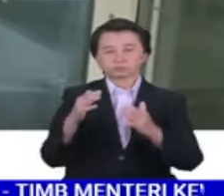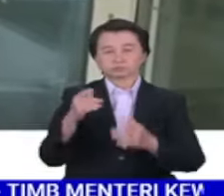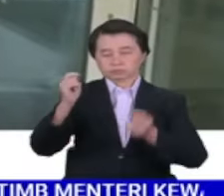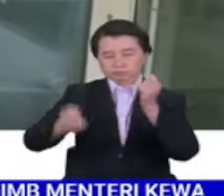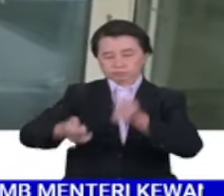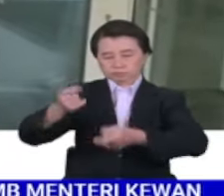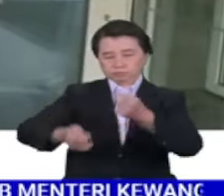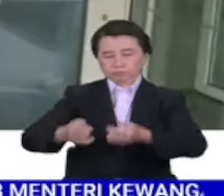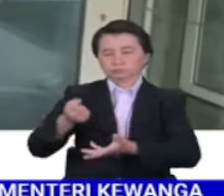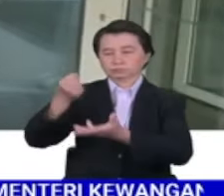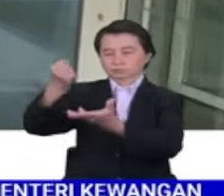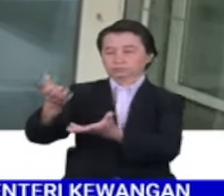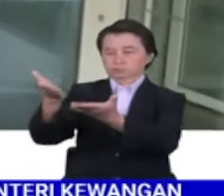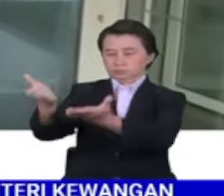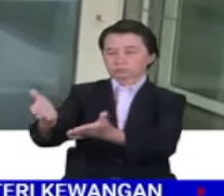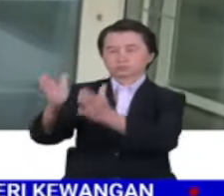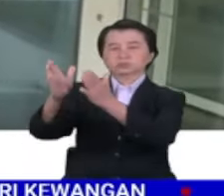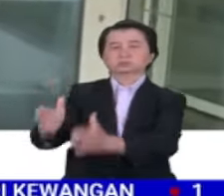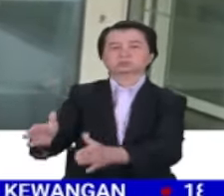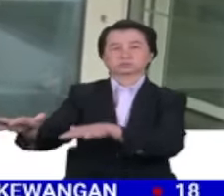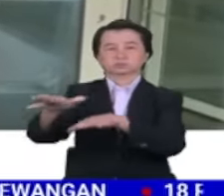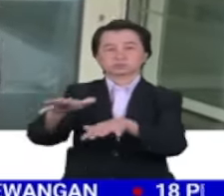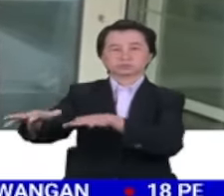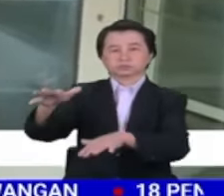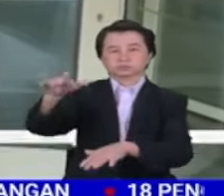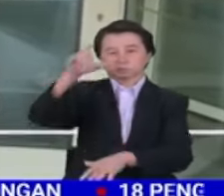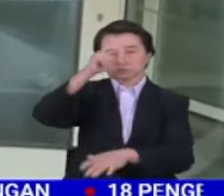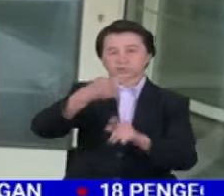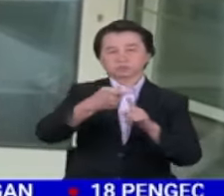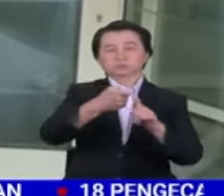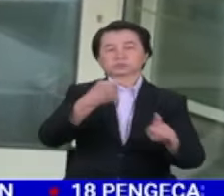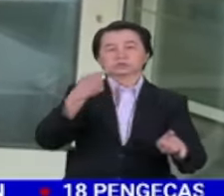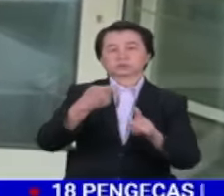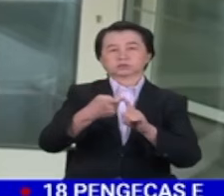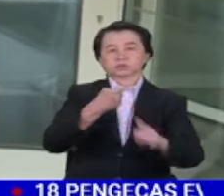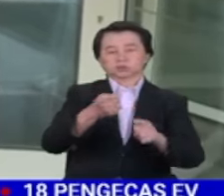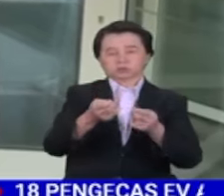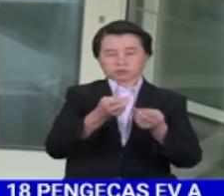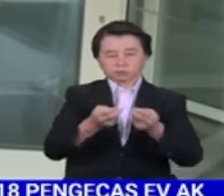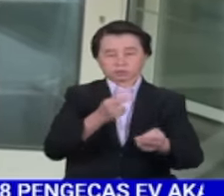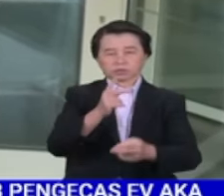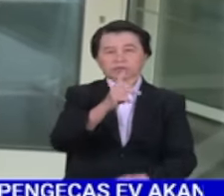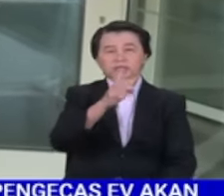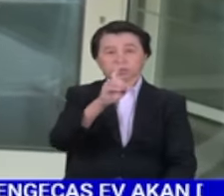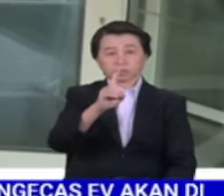pada masa gempa bumi Turki daripada pihak pengurusan